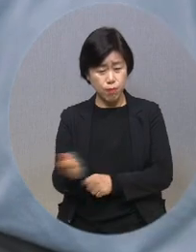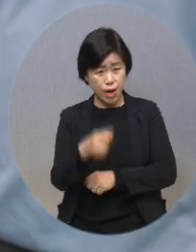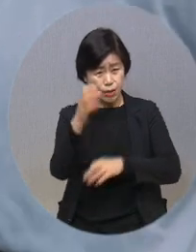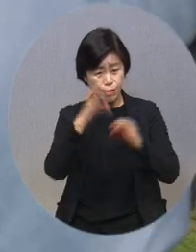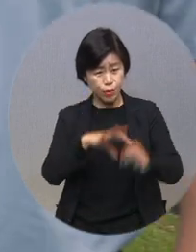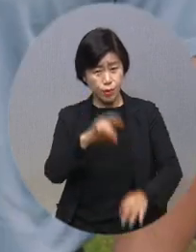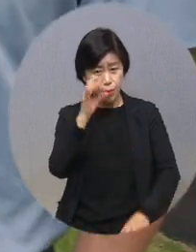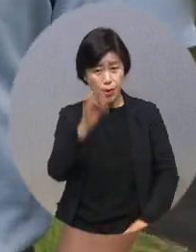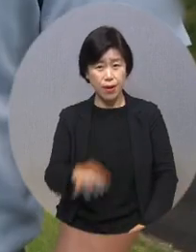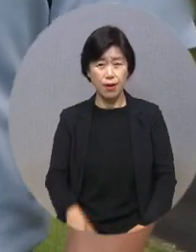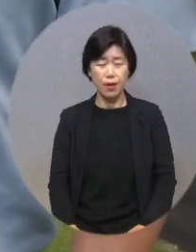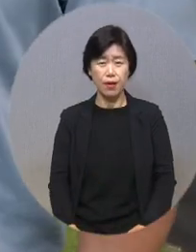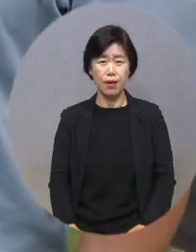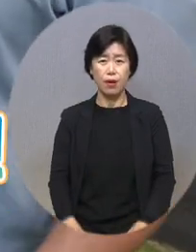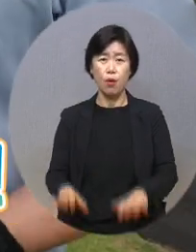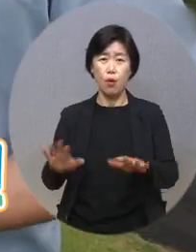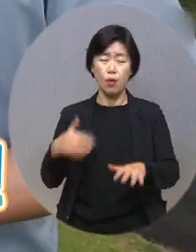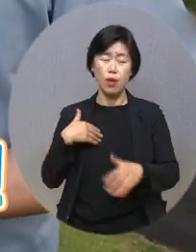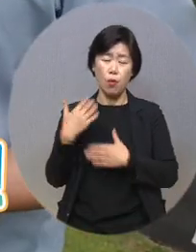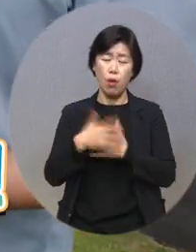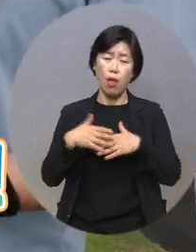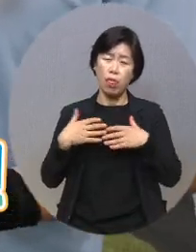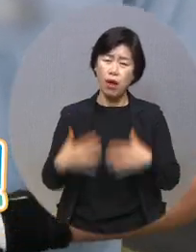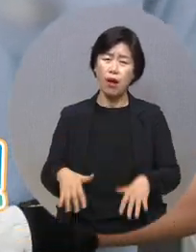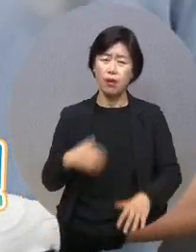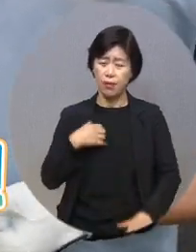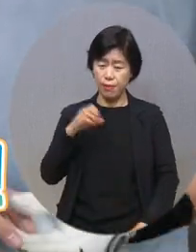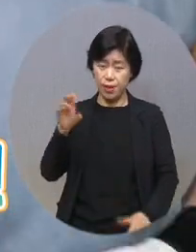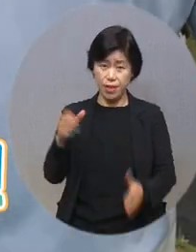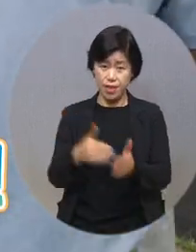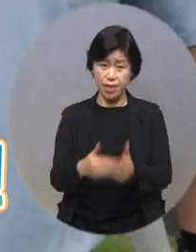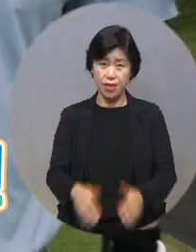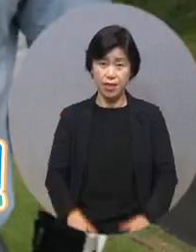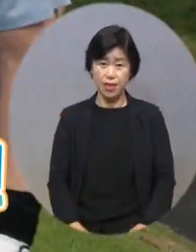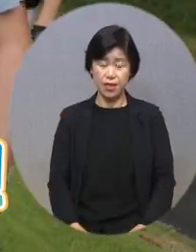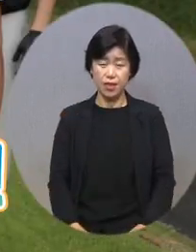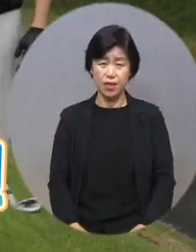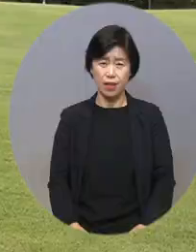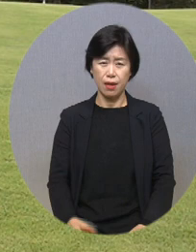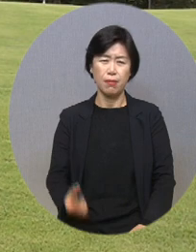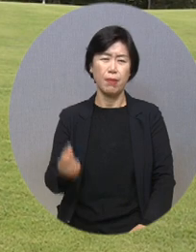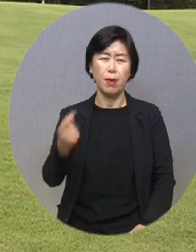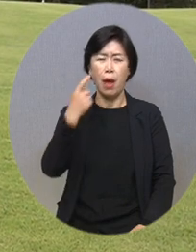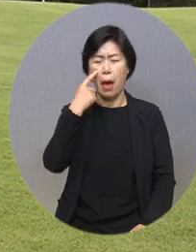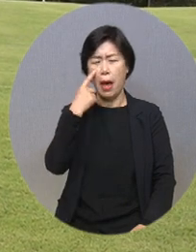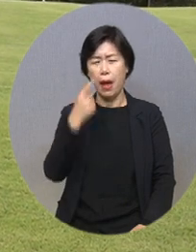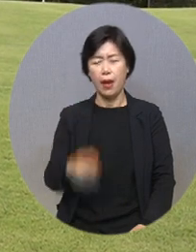컨디션 안 돼서 얘기했잖아. 여기 못 들어. 약 먹은 빨리.